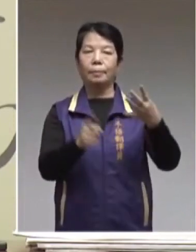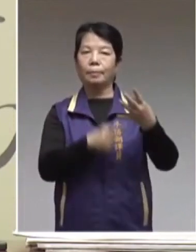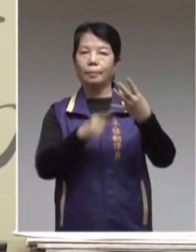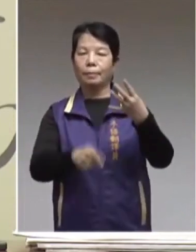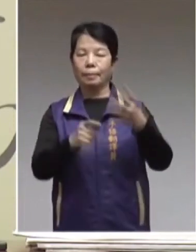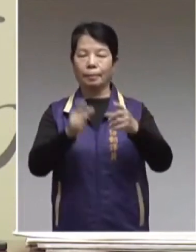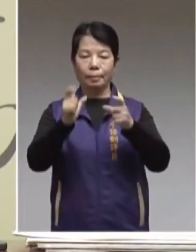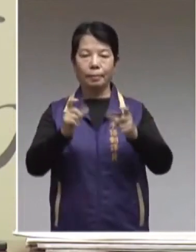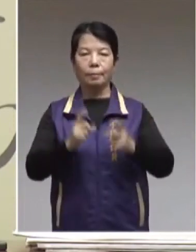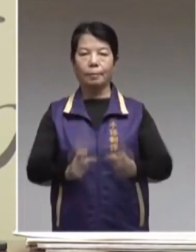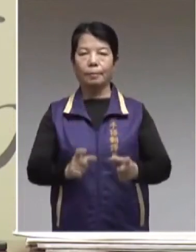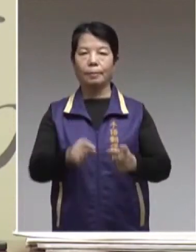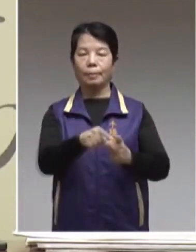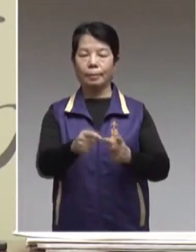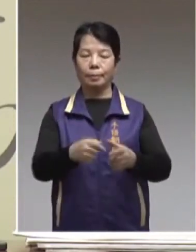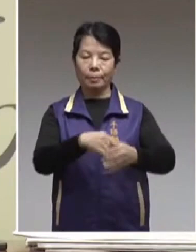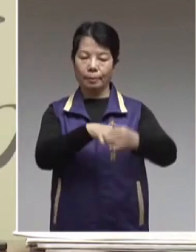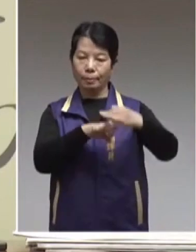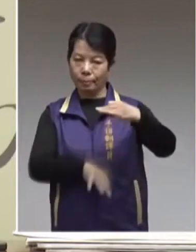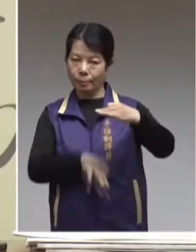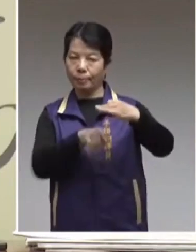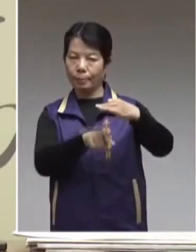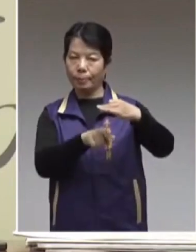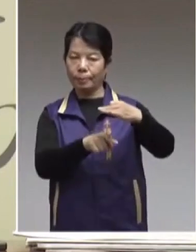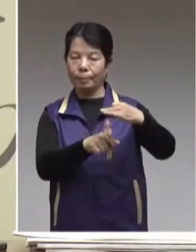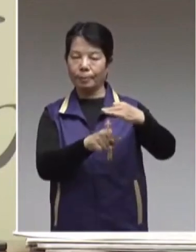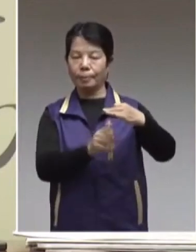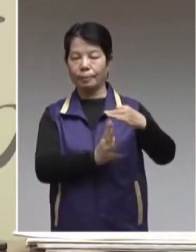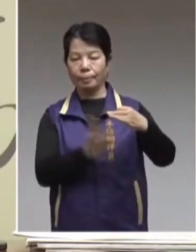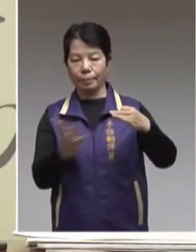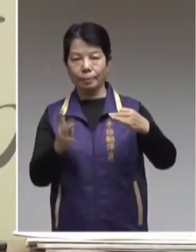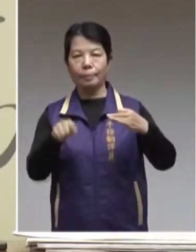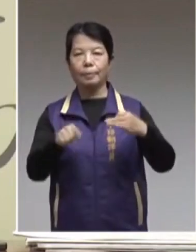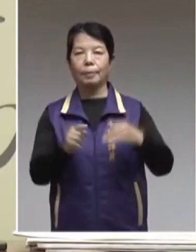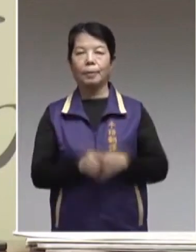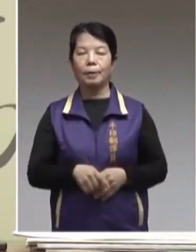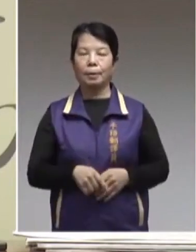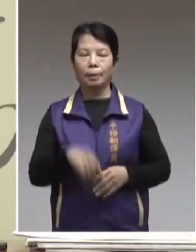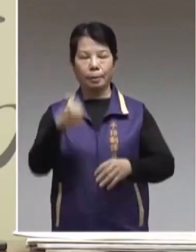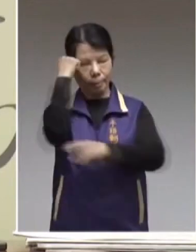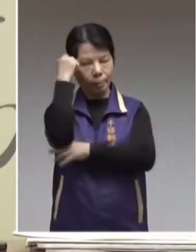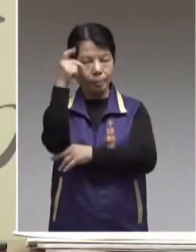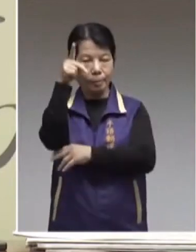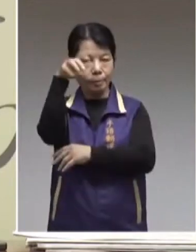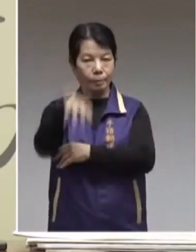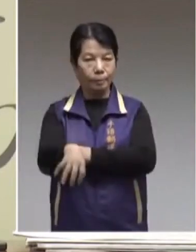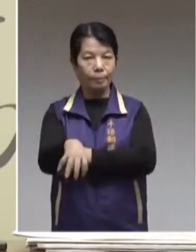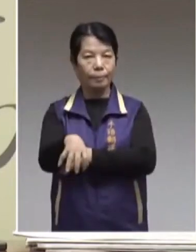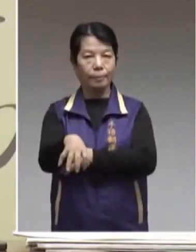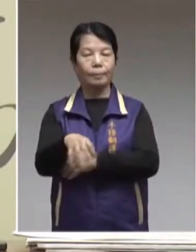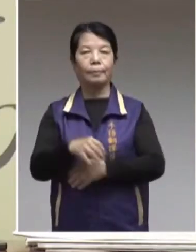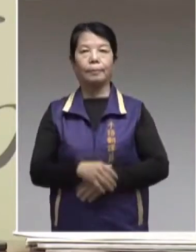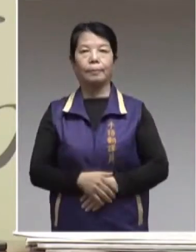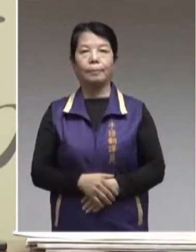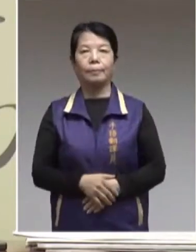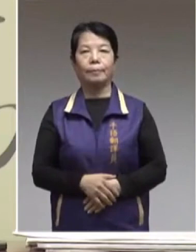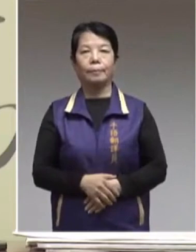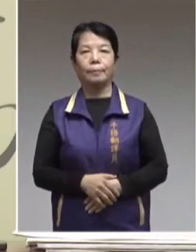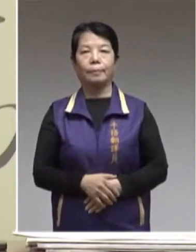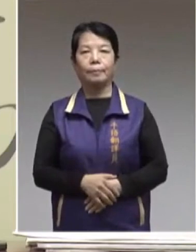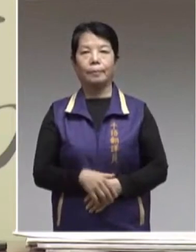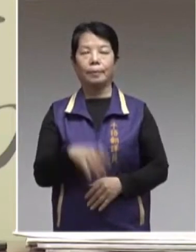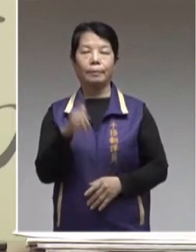框列隔离的对象啊。那因为住到防疫旅馆的时候因为在